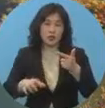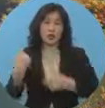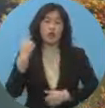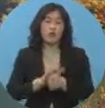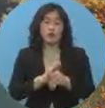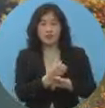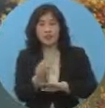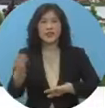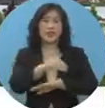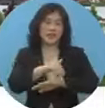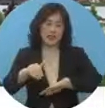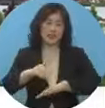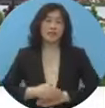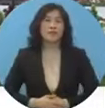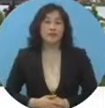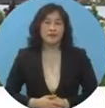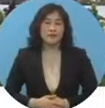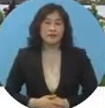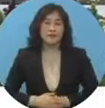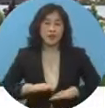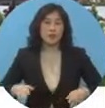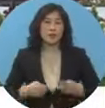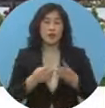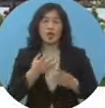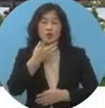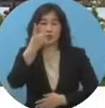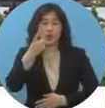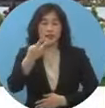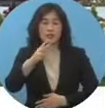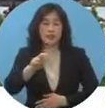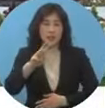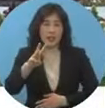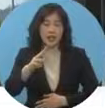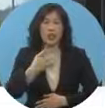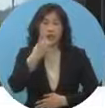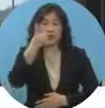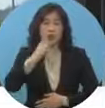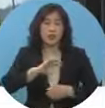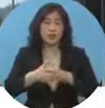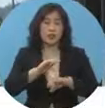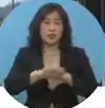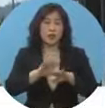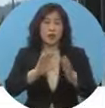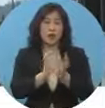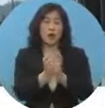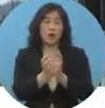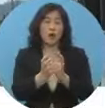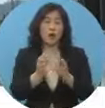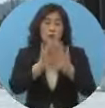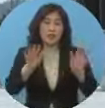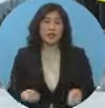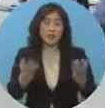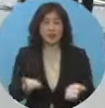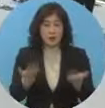전달할 예정입니다 전남도와 순천시가 2013 순천만 국제 정원 박람회 의 유치에 성공했습니다